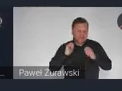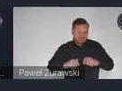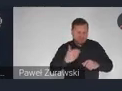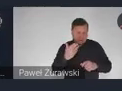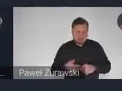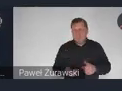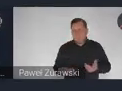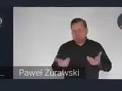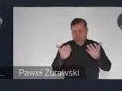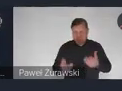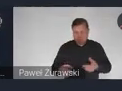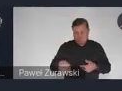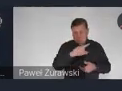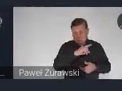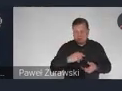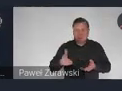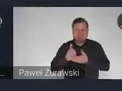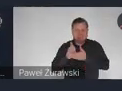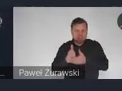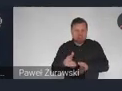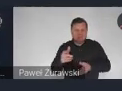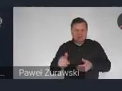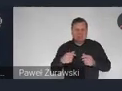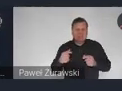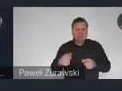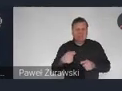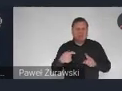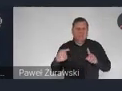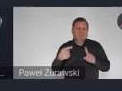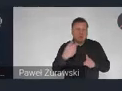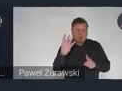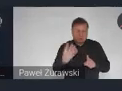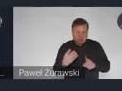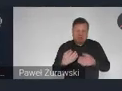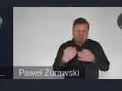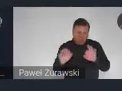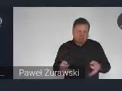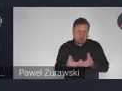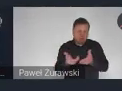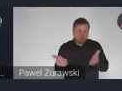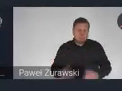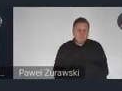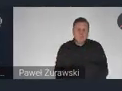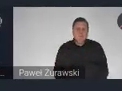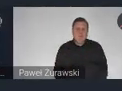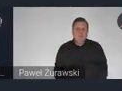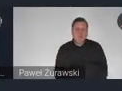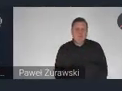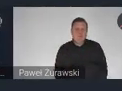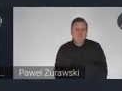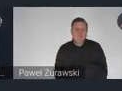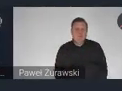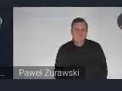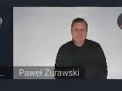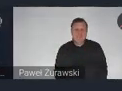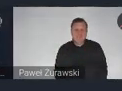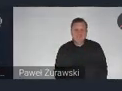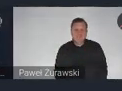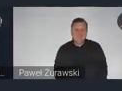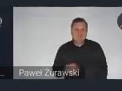Zaangażować się do realizacji zadania w ramach priorytetu czwartego Jakie działania właśnie